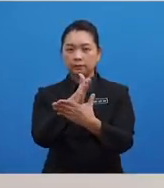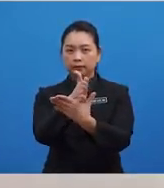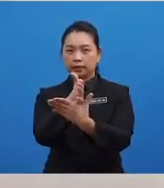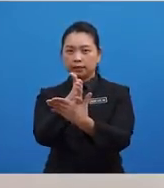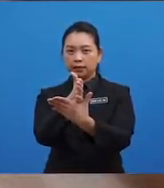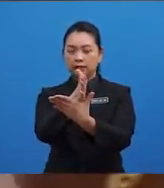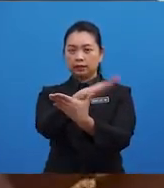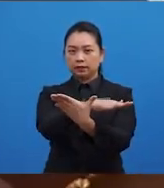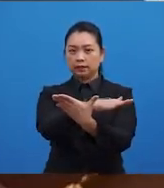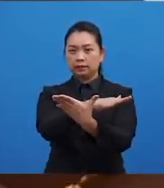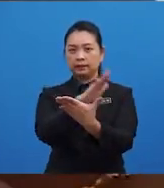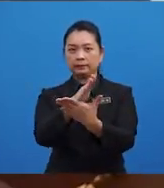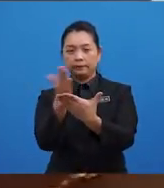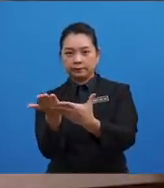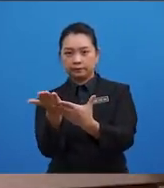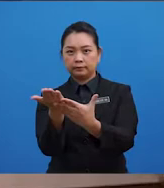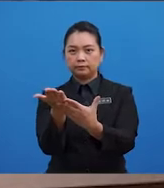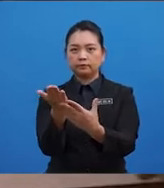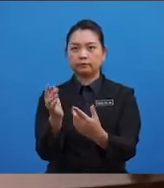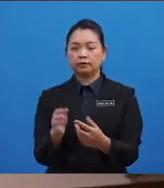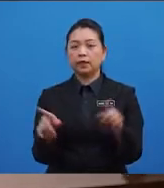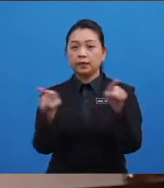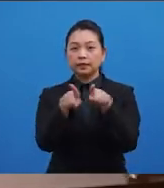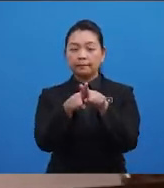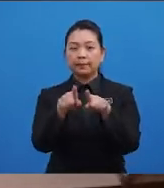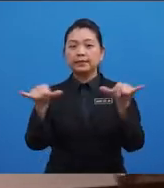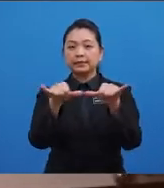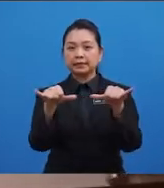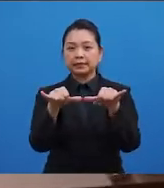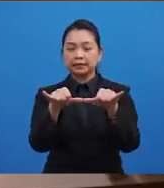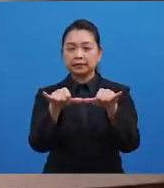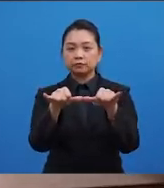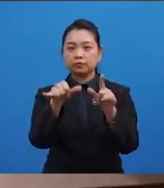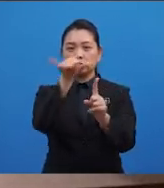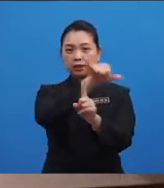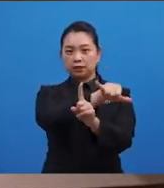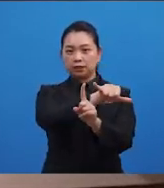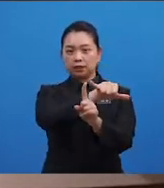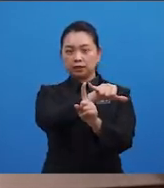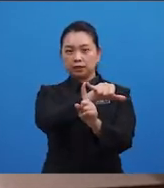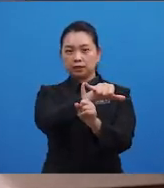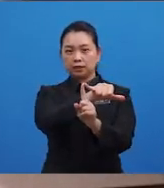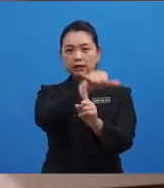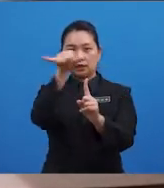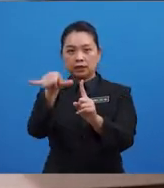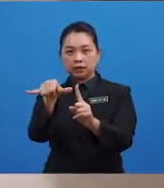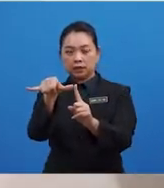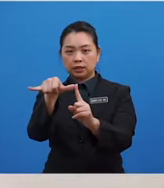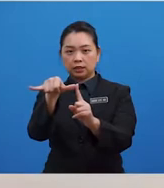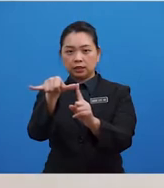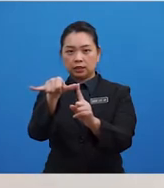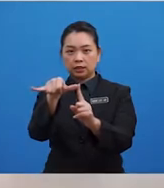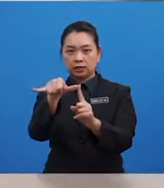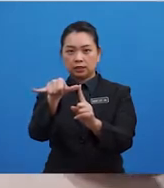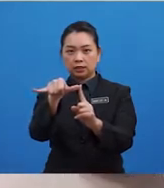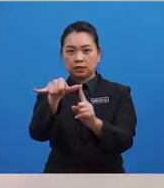ini kepada dua bahagian yang sama saiz tanpa bertindih lebih. Baik, sekarang kita akan menggunakan